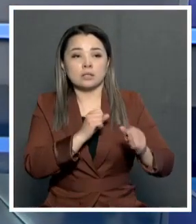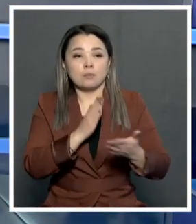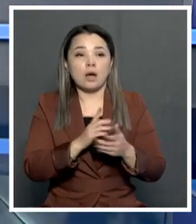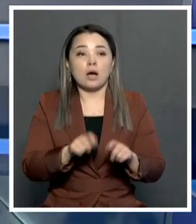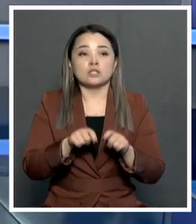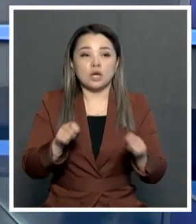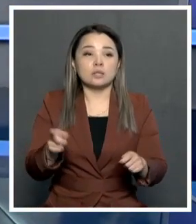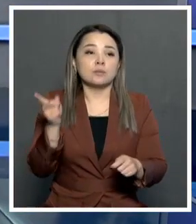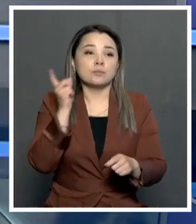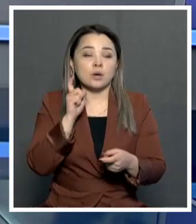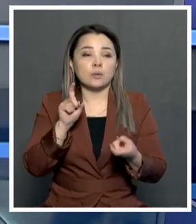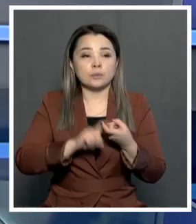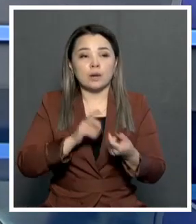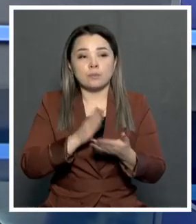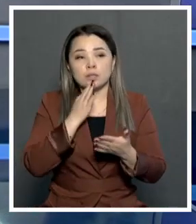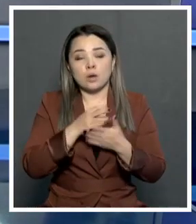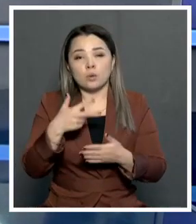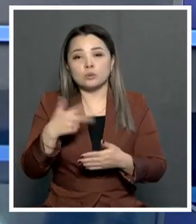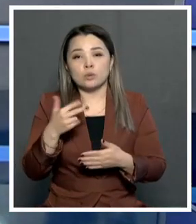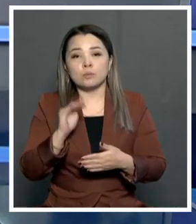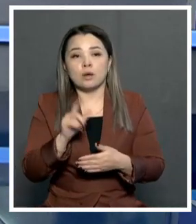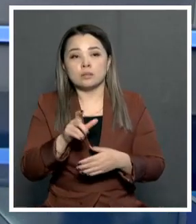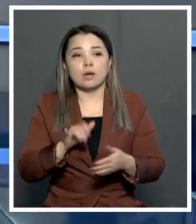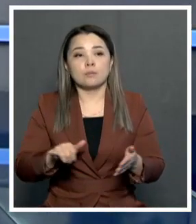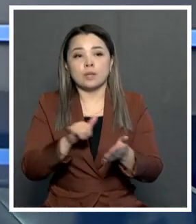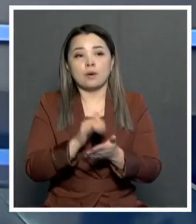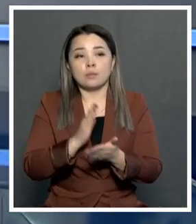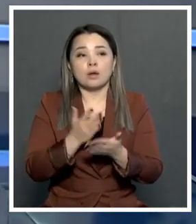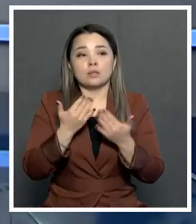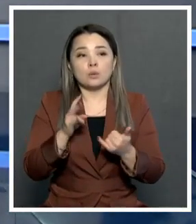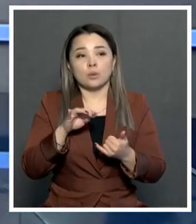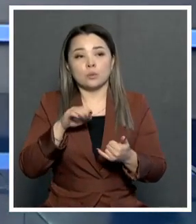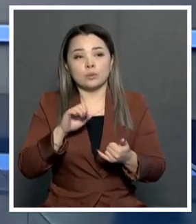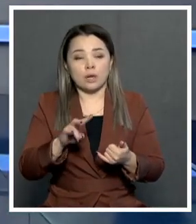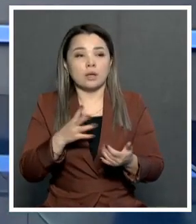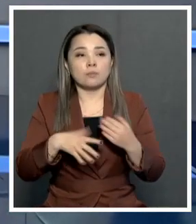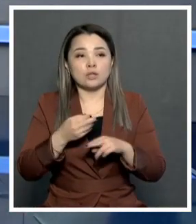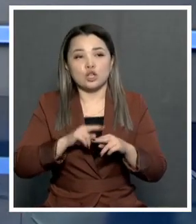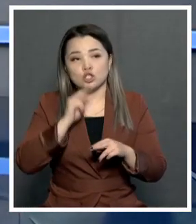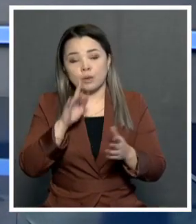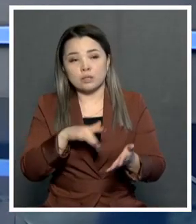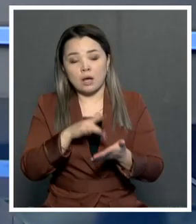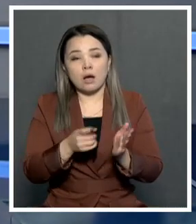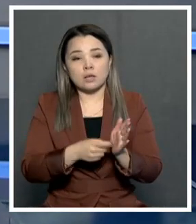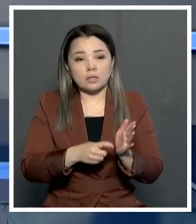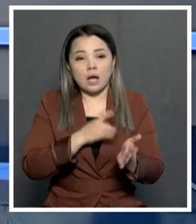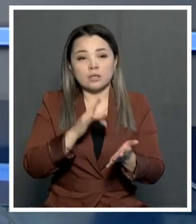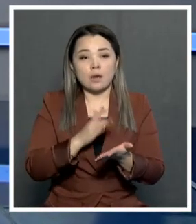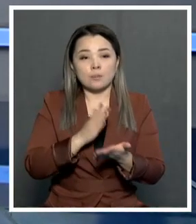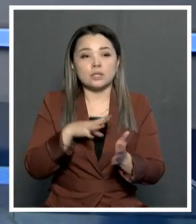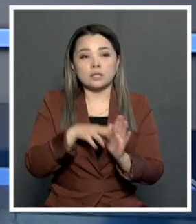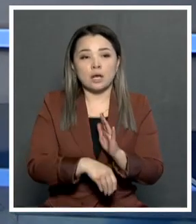Ашық мобильді қосымшасын елімізде 33 мың адам жүктеді. Пилоттық жоба қазір Нұр-Сұлтан, Алматы, Шымкент және Қарағанды қалаларында